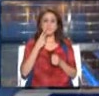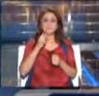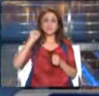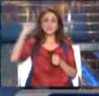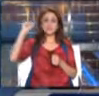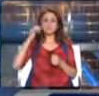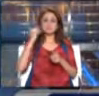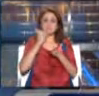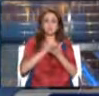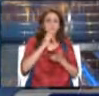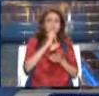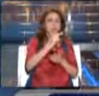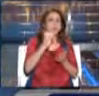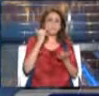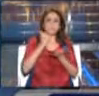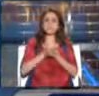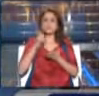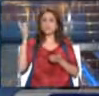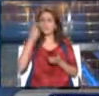رئاسه الجمهوريه. دكتور ياسر علي بيقول